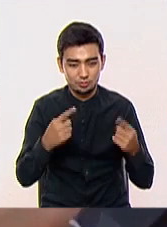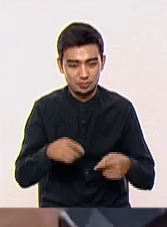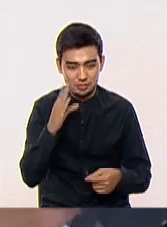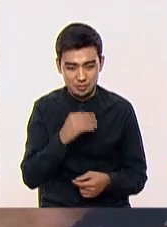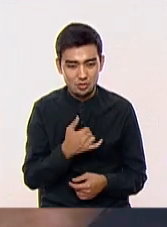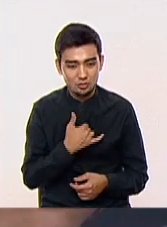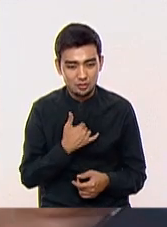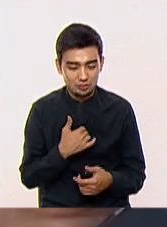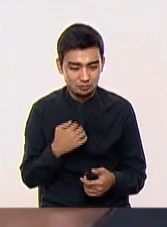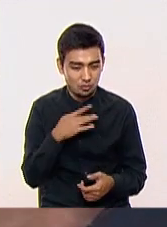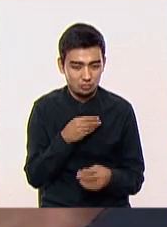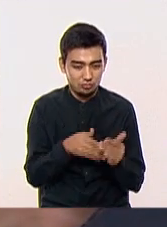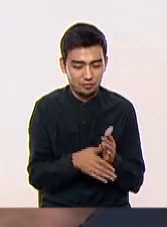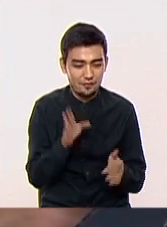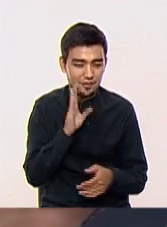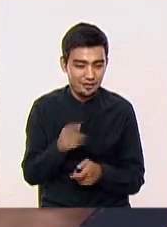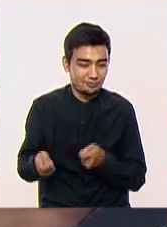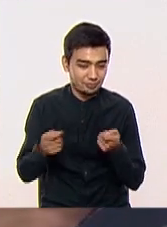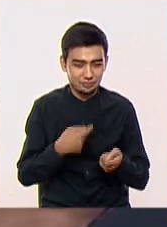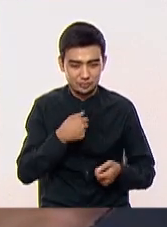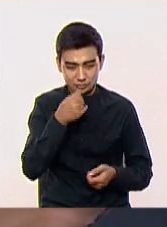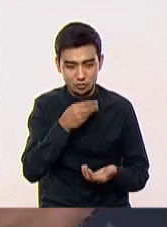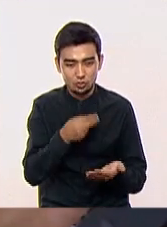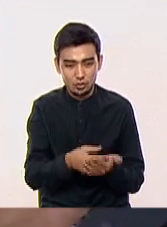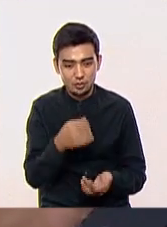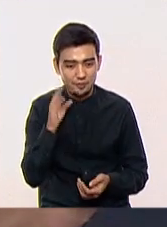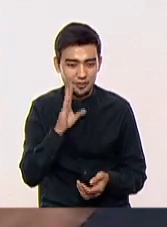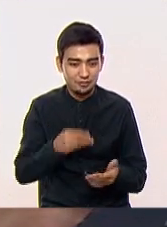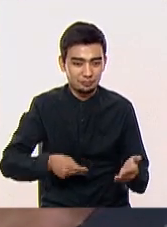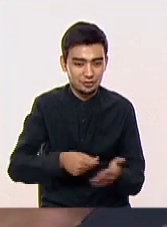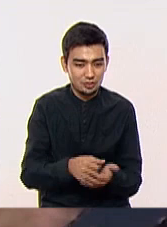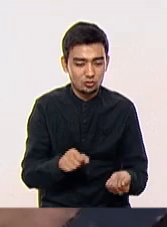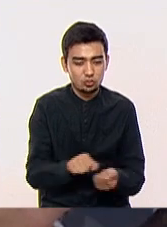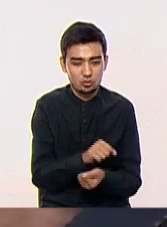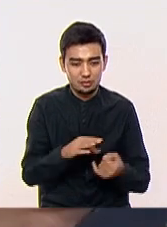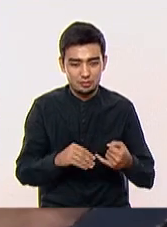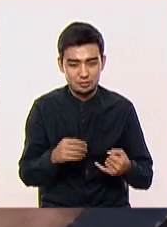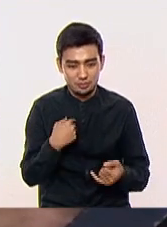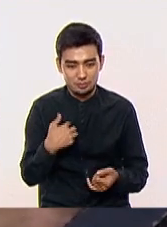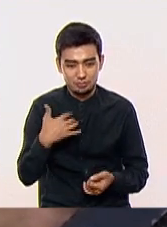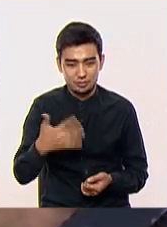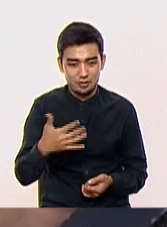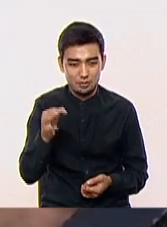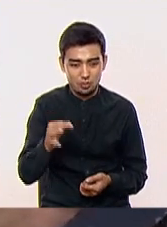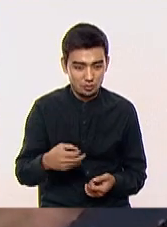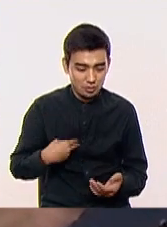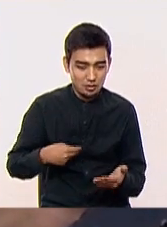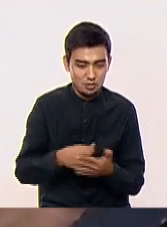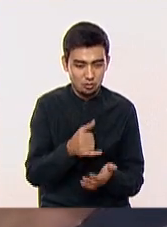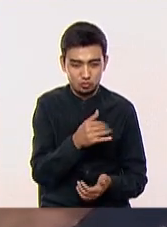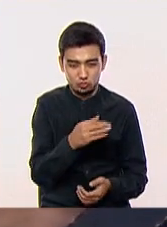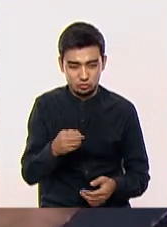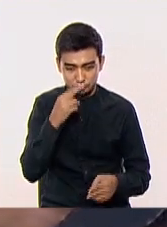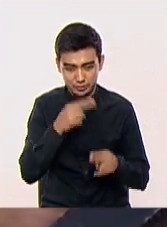У нас одни расходы. Привезти воду сюда невозможно. Дорого. Мы платим за воду, но наша земля сухая. Мы уже как минимум 50% урожая потеряли. Мы